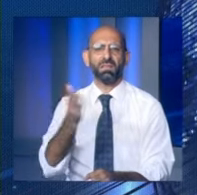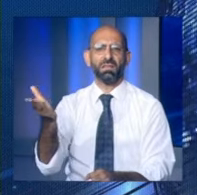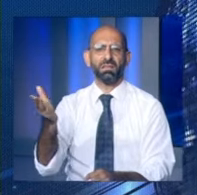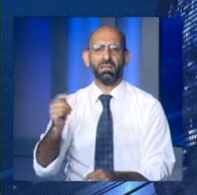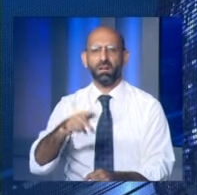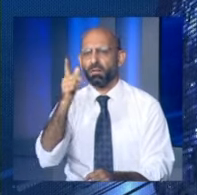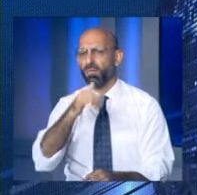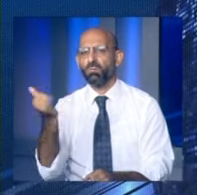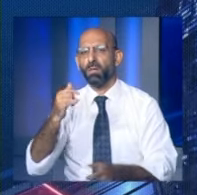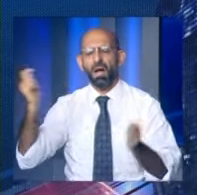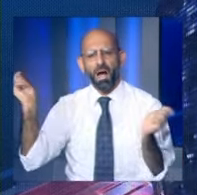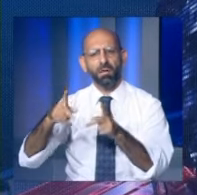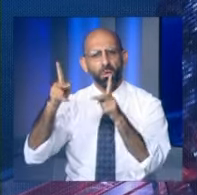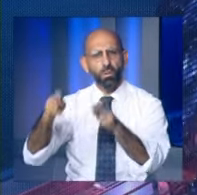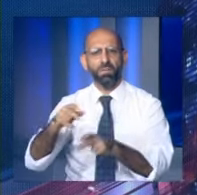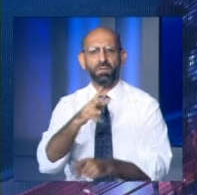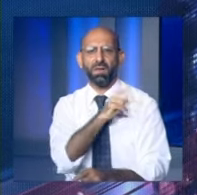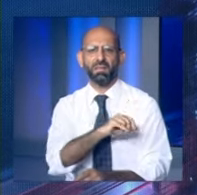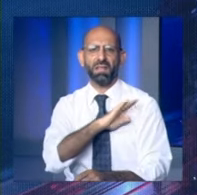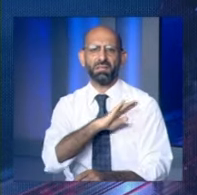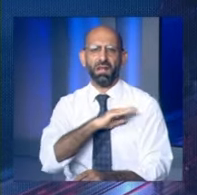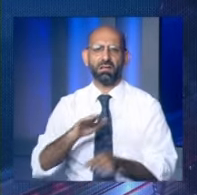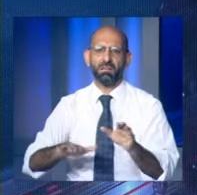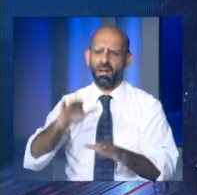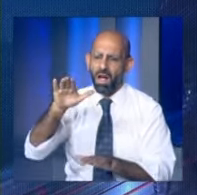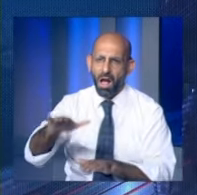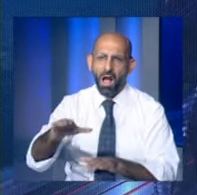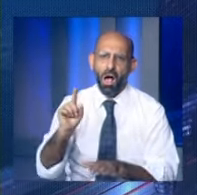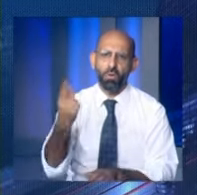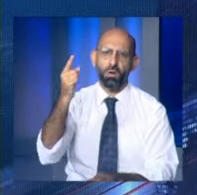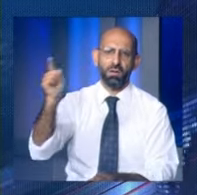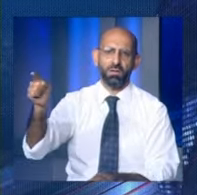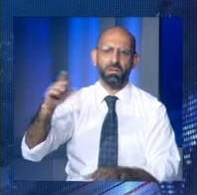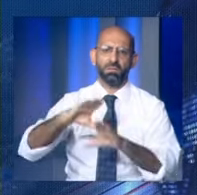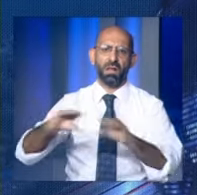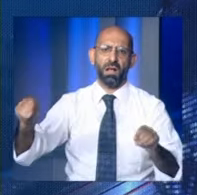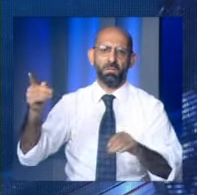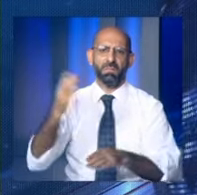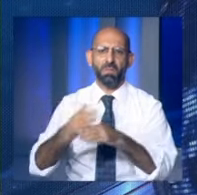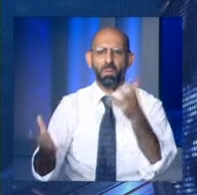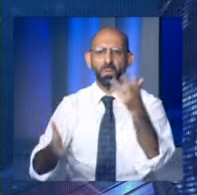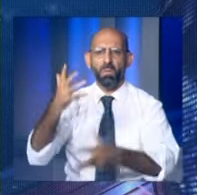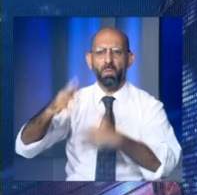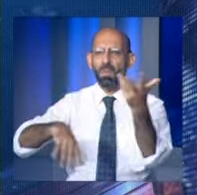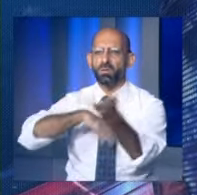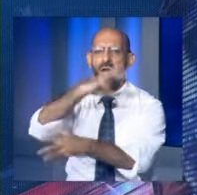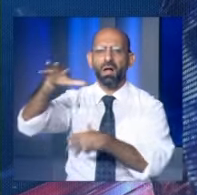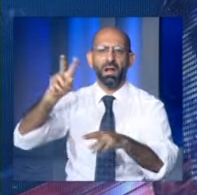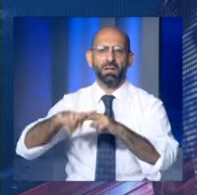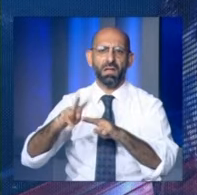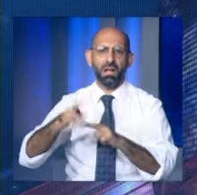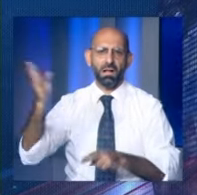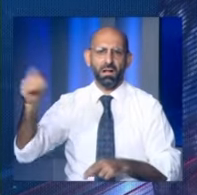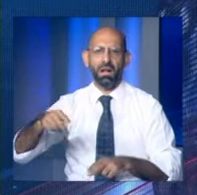لتوفير الحماية للشعب الفلسطيني باعتبار أن وقف العدوان على غزة هو الخطوة الأولى باتجاه التهدئة ومنع اشتعال صراع أوسع في